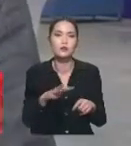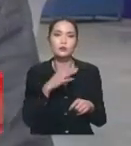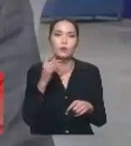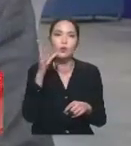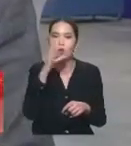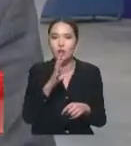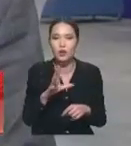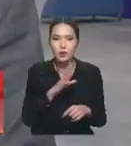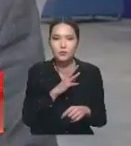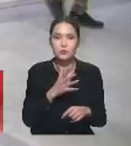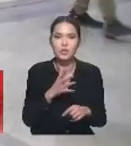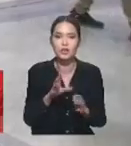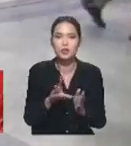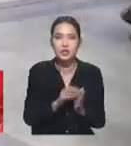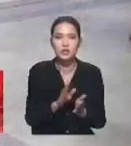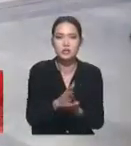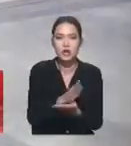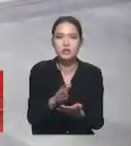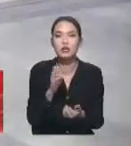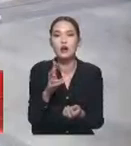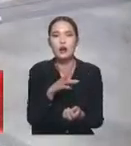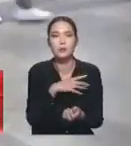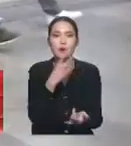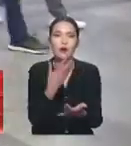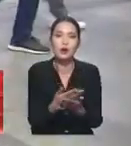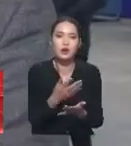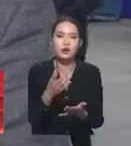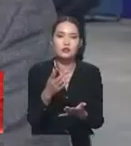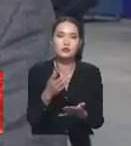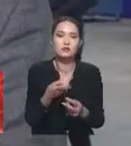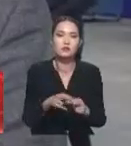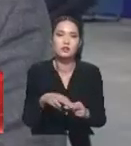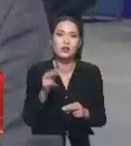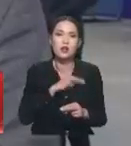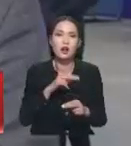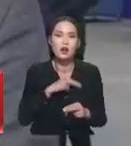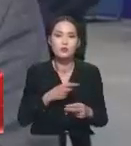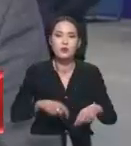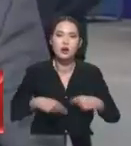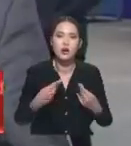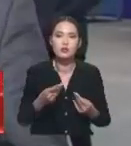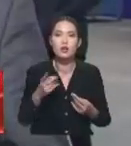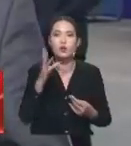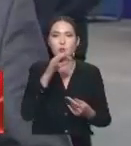они транскрибируют казахскую речь, переводят ее в текст. Казахстан сейчас очень сильно развивается в сторону IT.